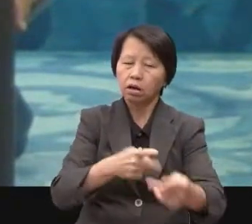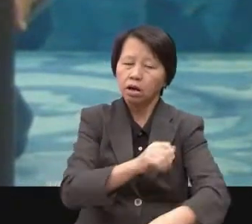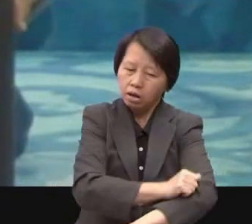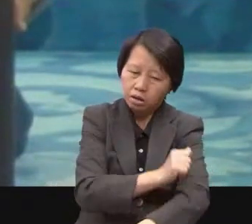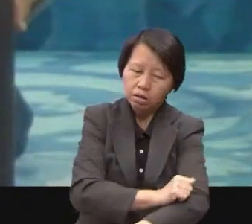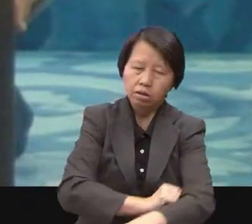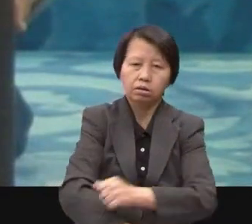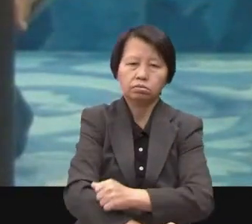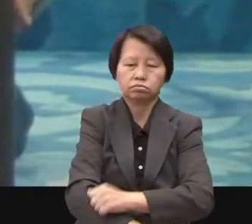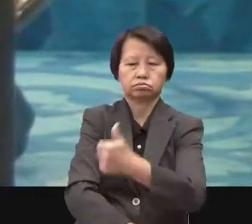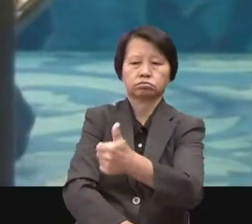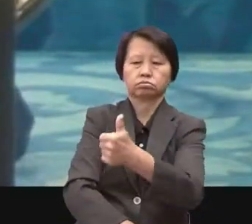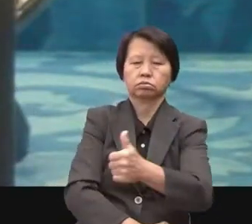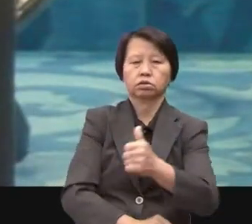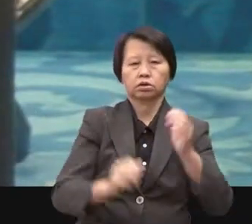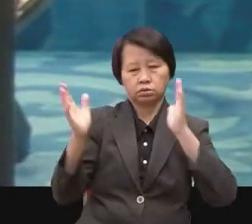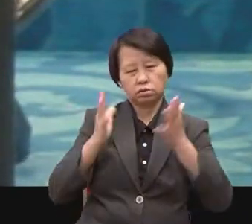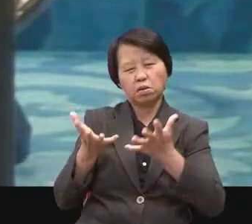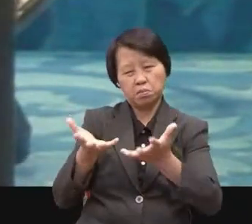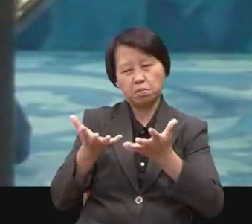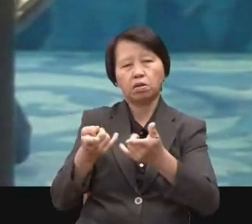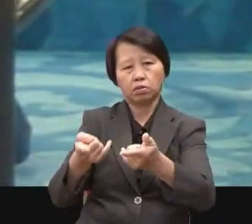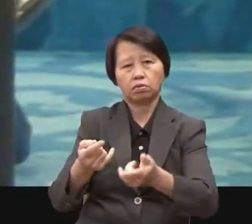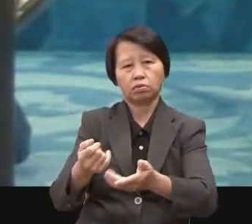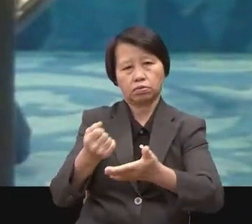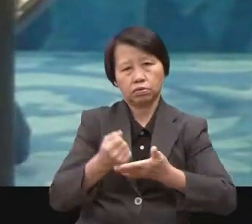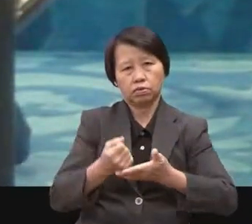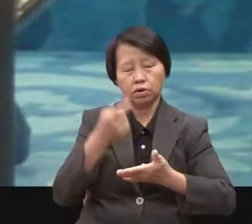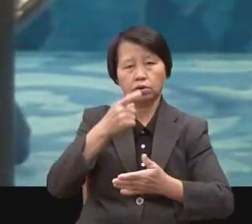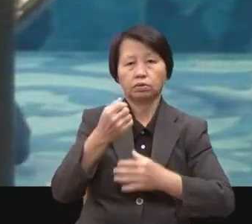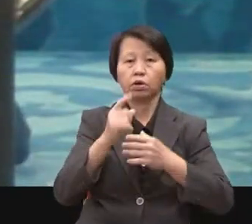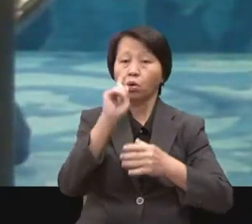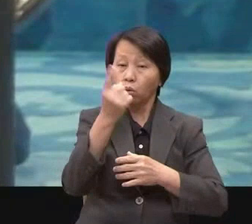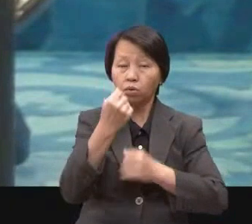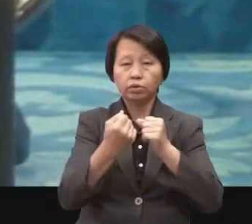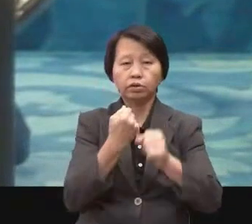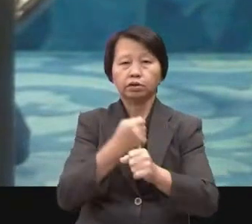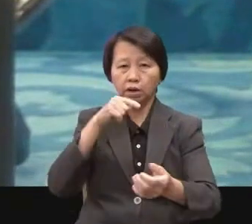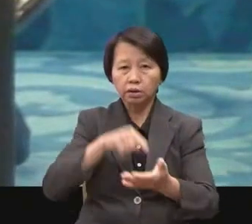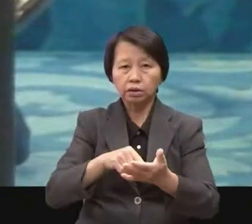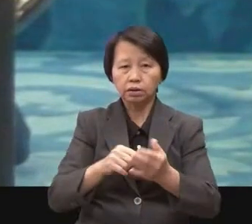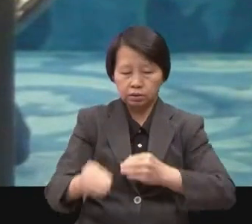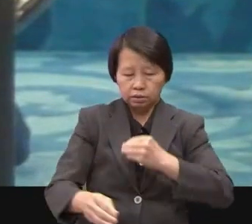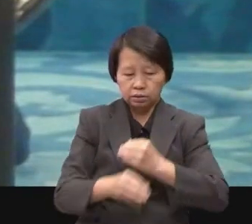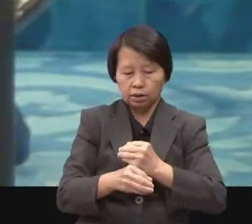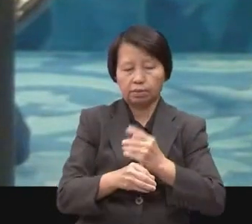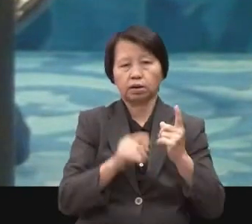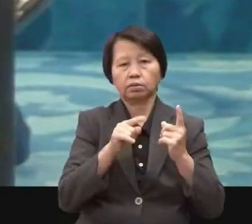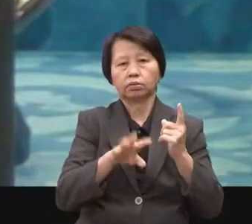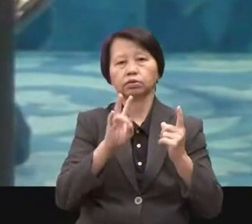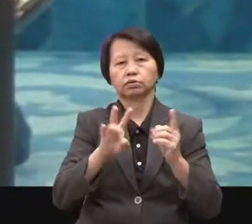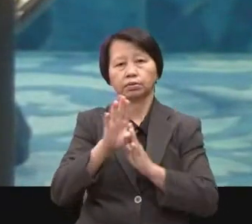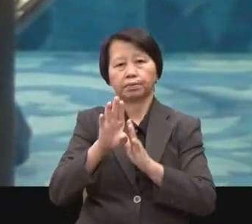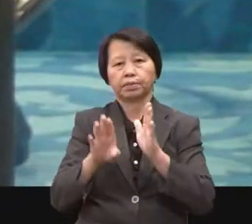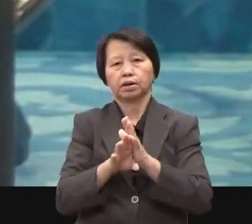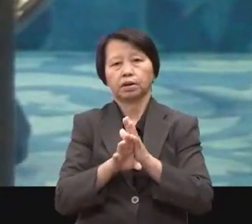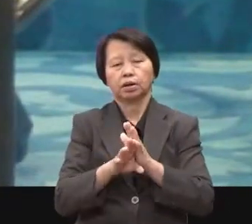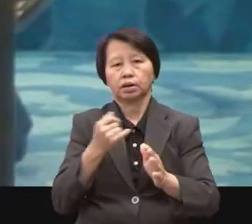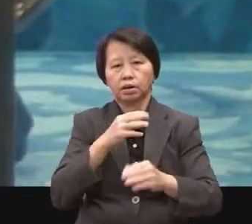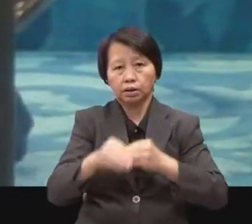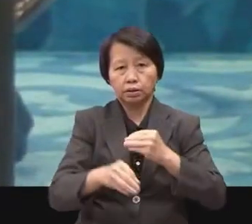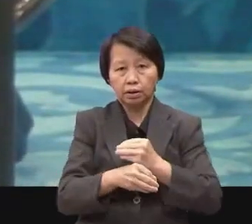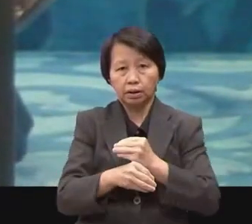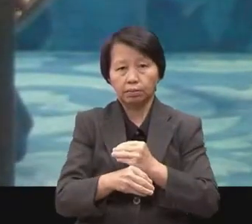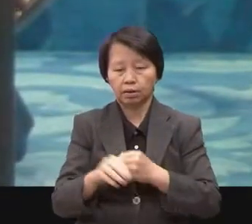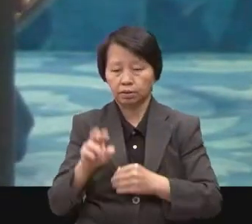dan memang negara memerlukan cuma untuk tahun ini kita tambah satu bulan 7 billion dan dari tambahan